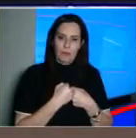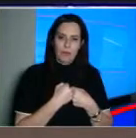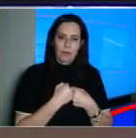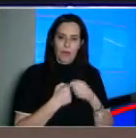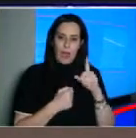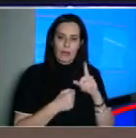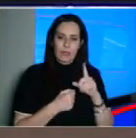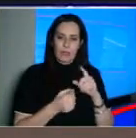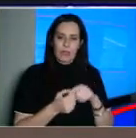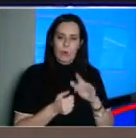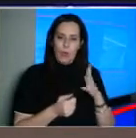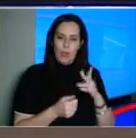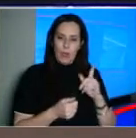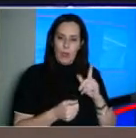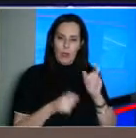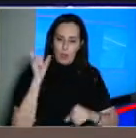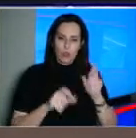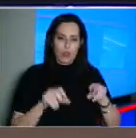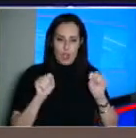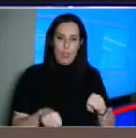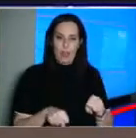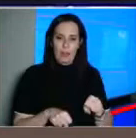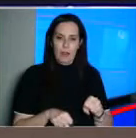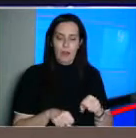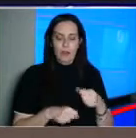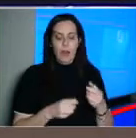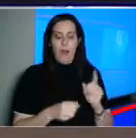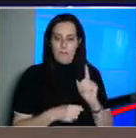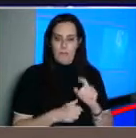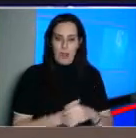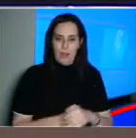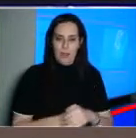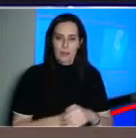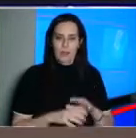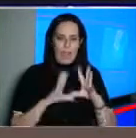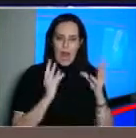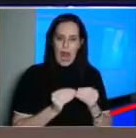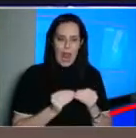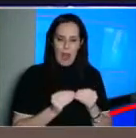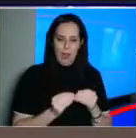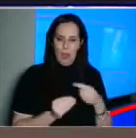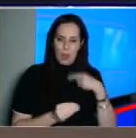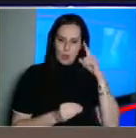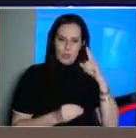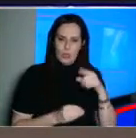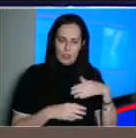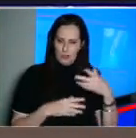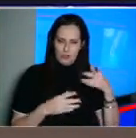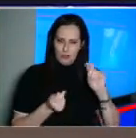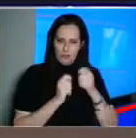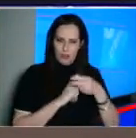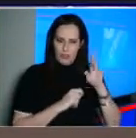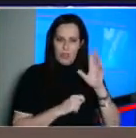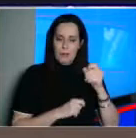אז במידה רבה, אולי כפרטים יש שליטה כזאת או אחרת מסוימת, אבל ככלל אנחנו, לא יודעת, זה הולך ונהיה...